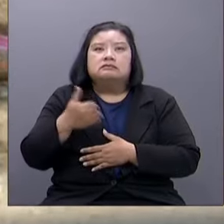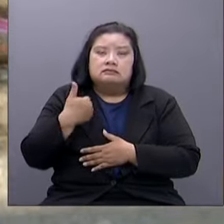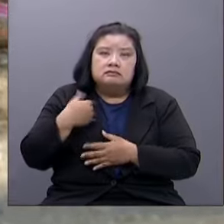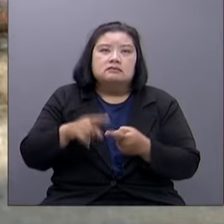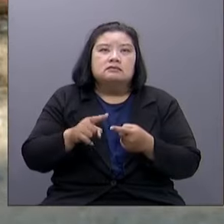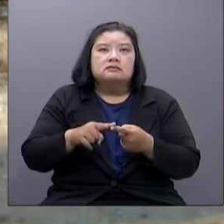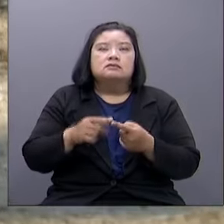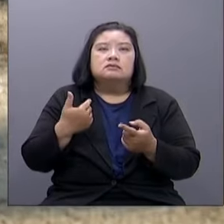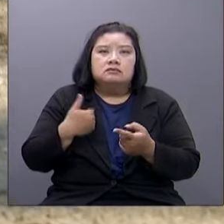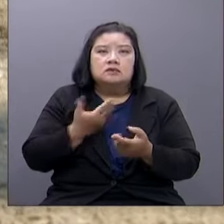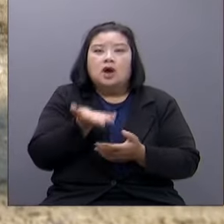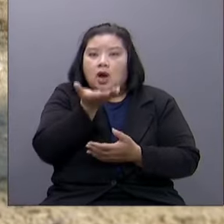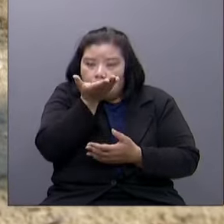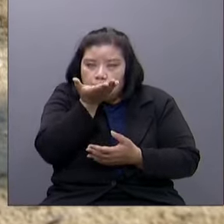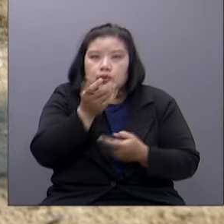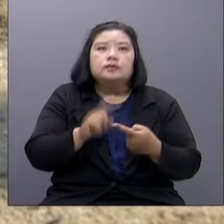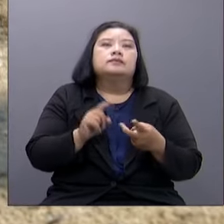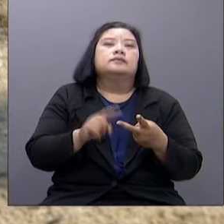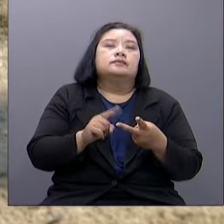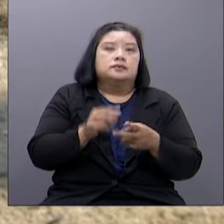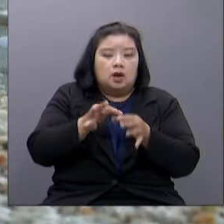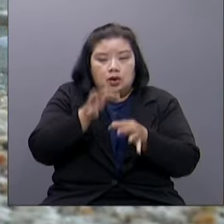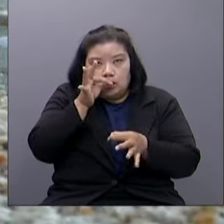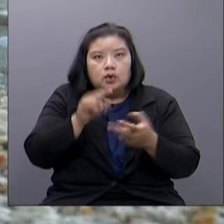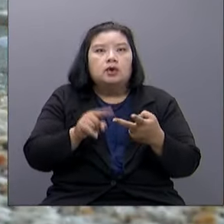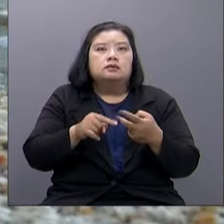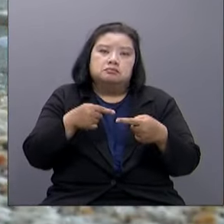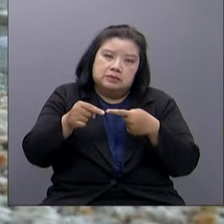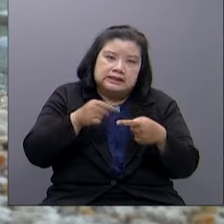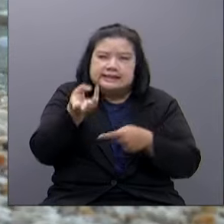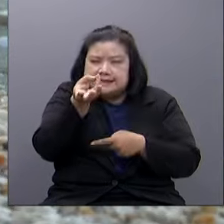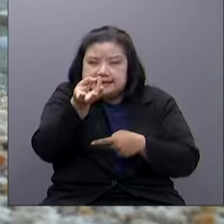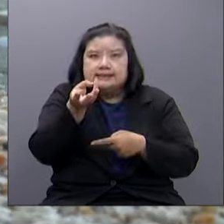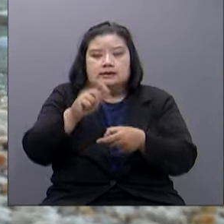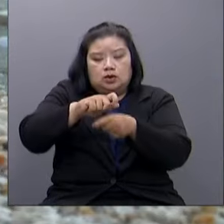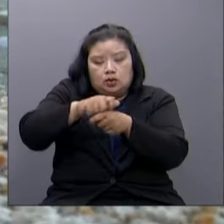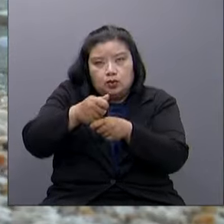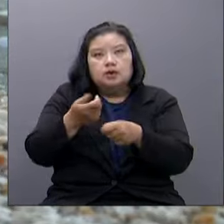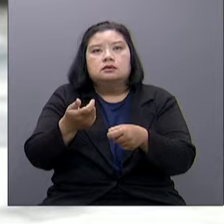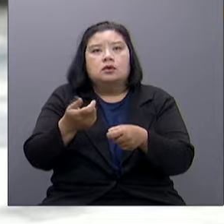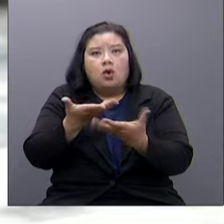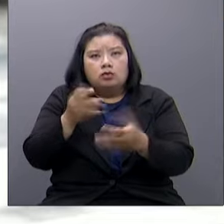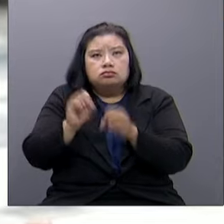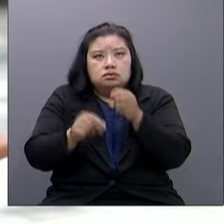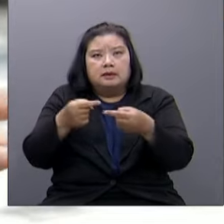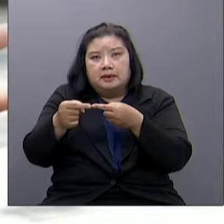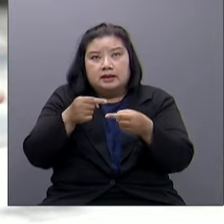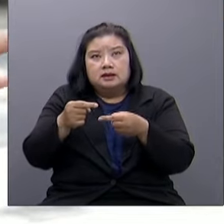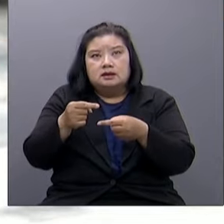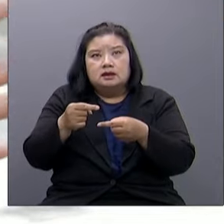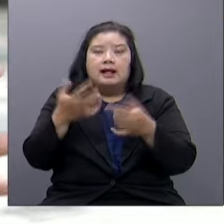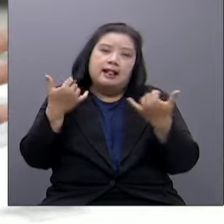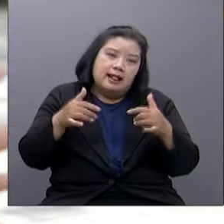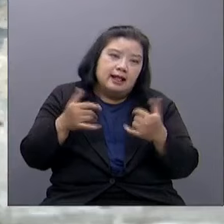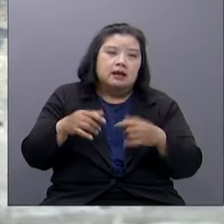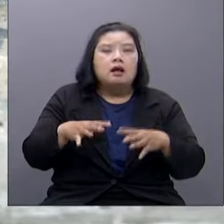ยางวงหลอดพลาสติกแล้วก็ เศษที่เป็นพลาสติกที่การละเล่นการ